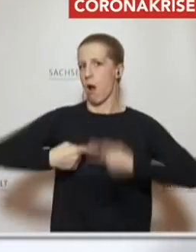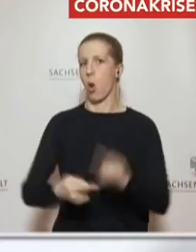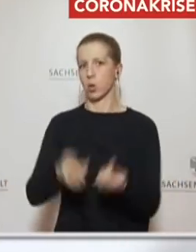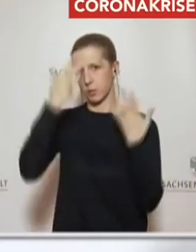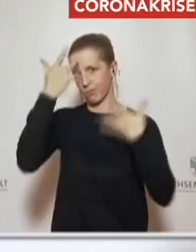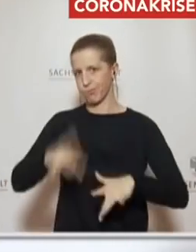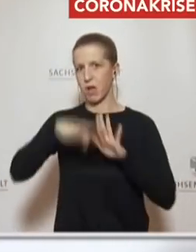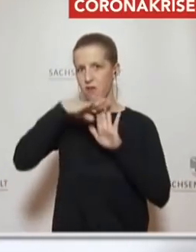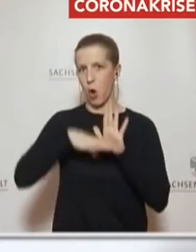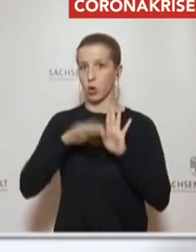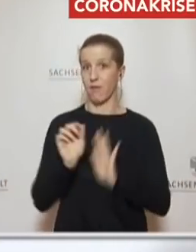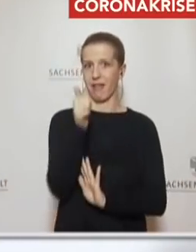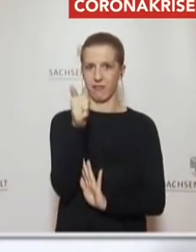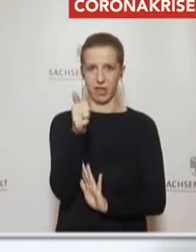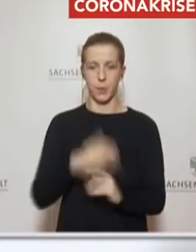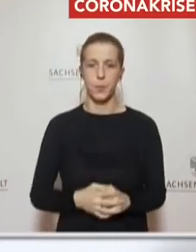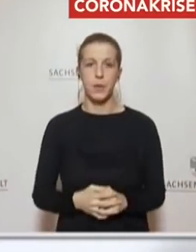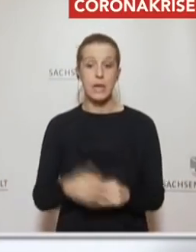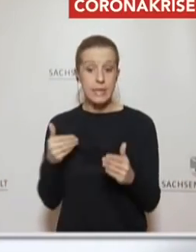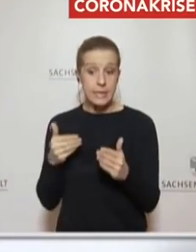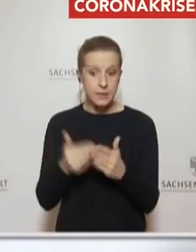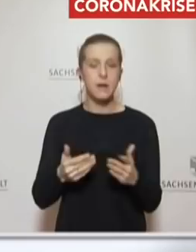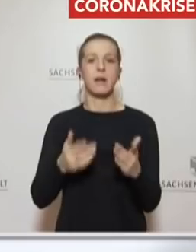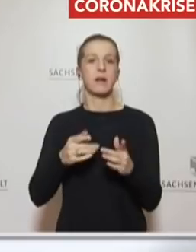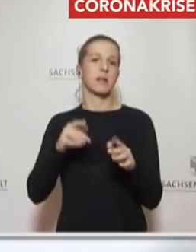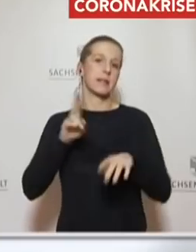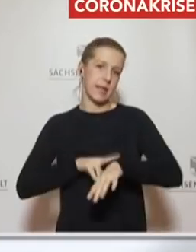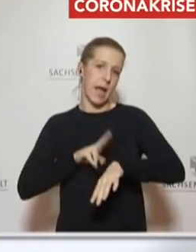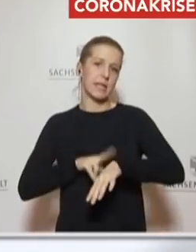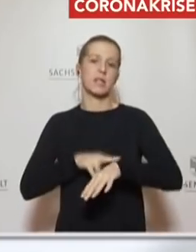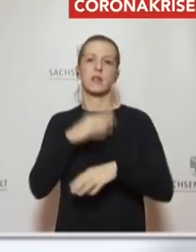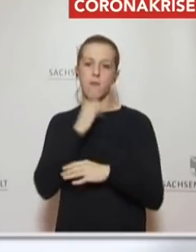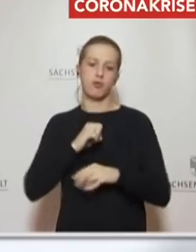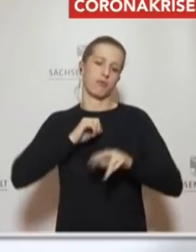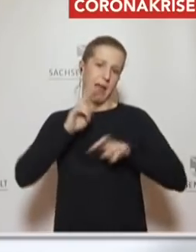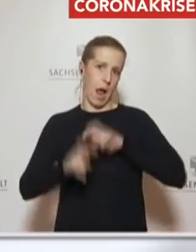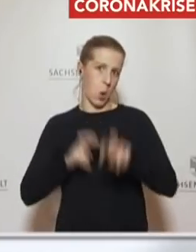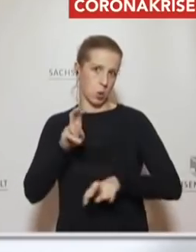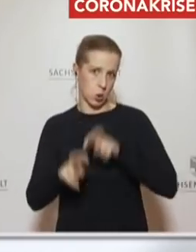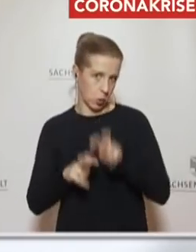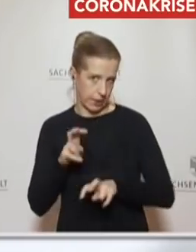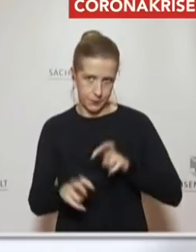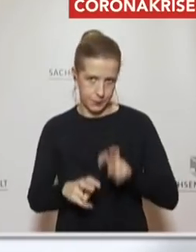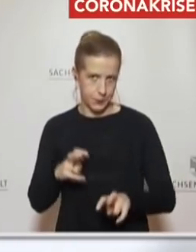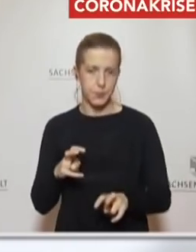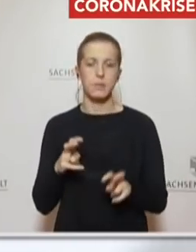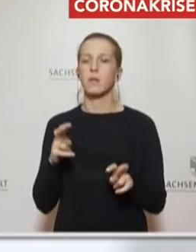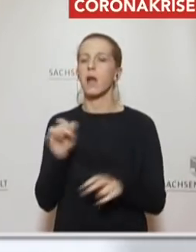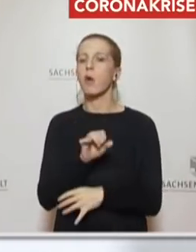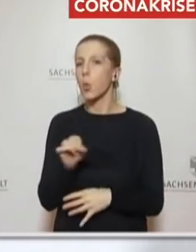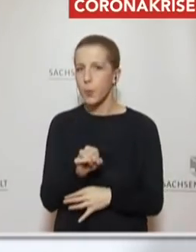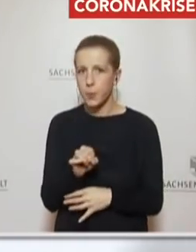Zeit nutzen für eine ganze Reihe von Dingen, die erstens darin einmünden, dass wir